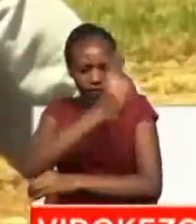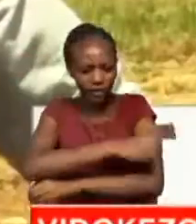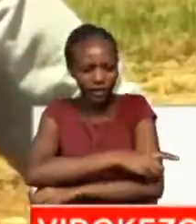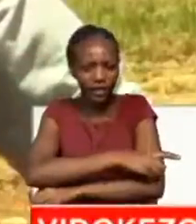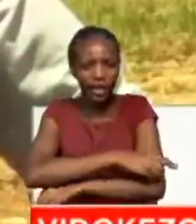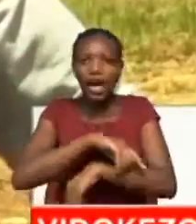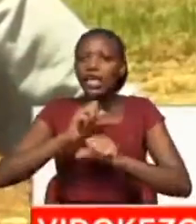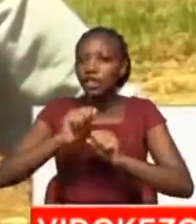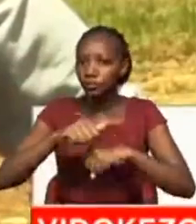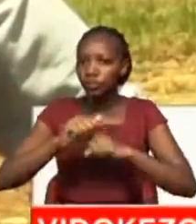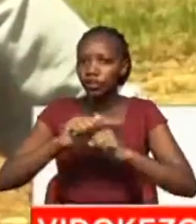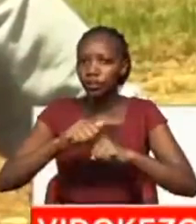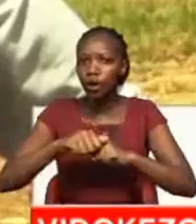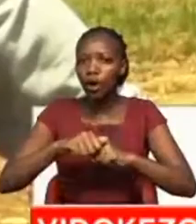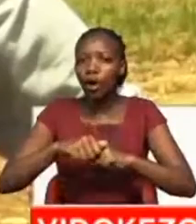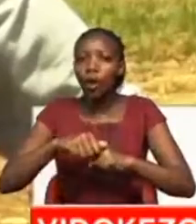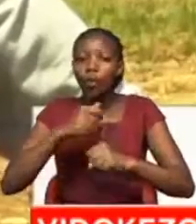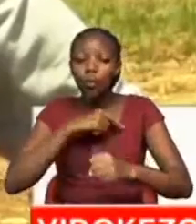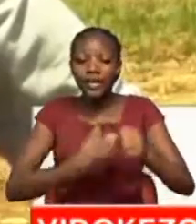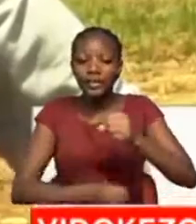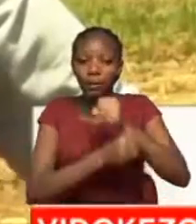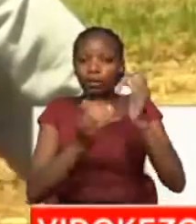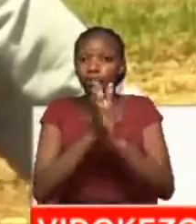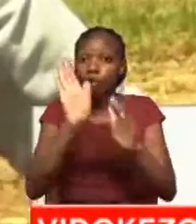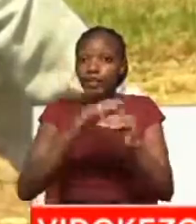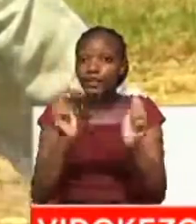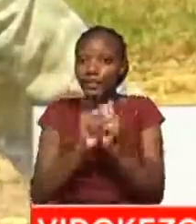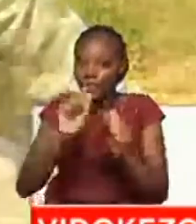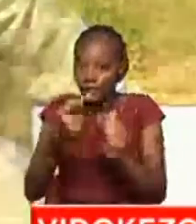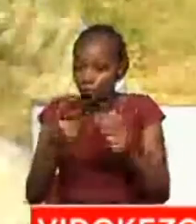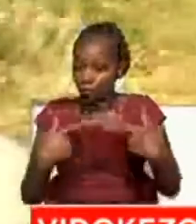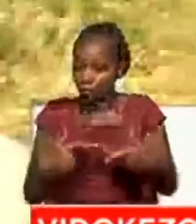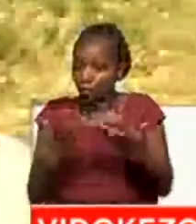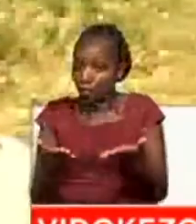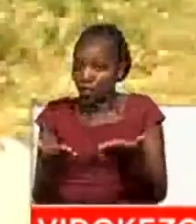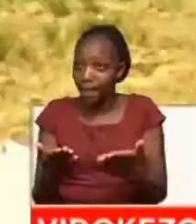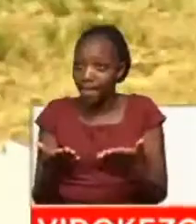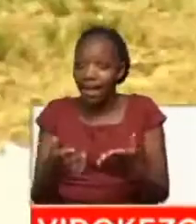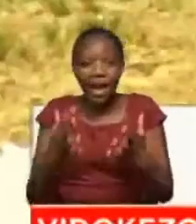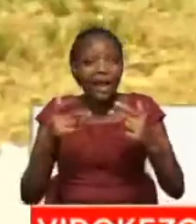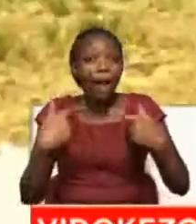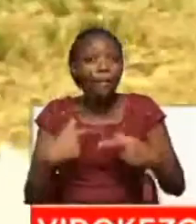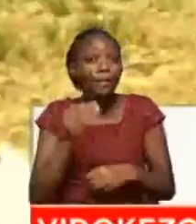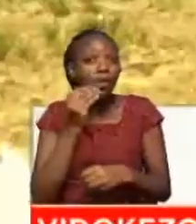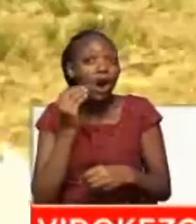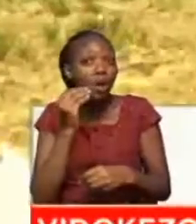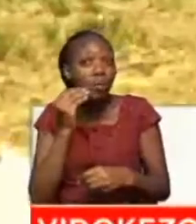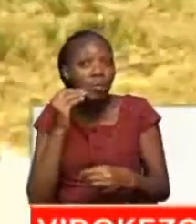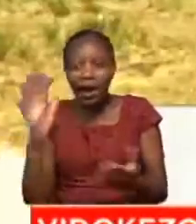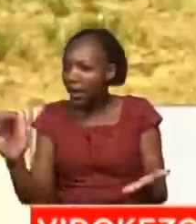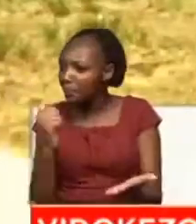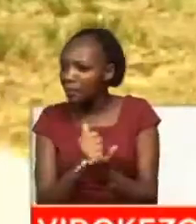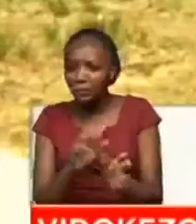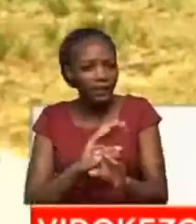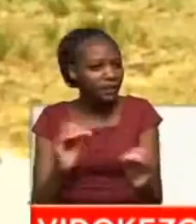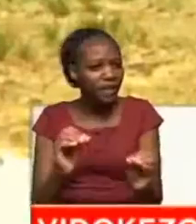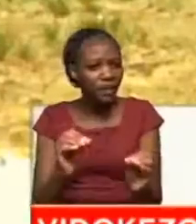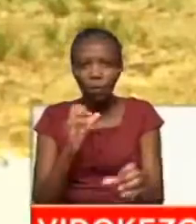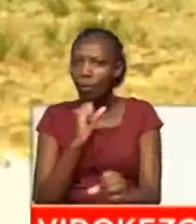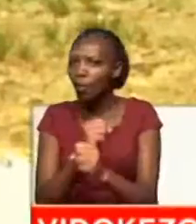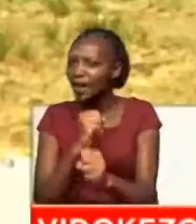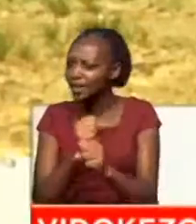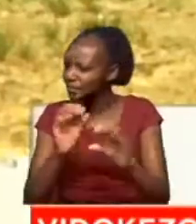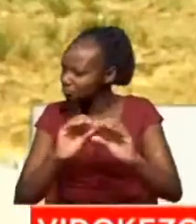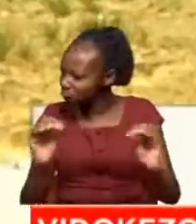have covered even more than 10,000 of this population. Sasa hii watu wako nyumbani, watu waende kazi, and